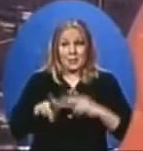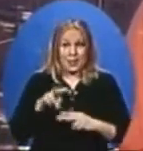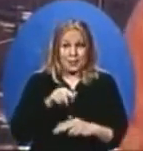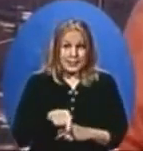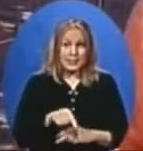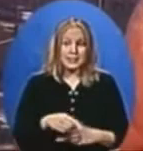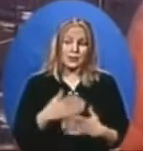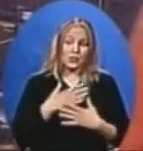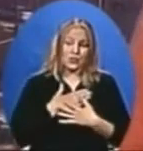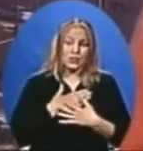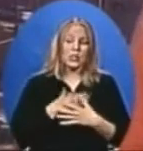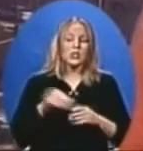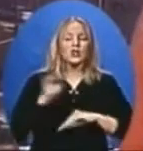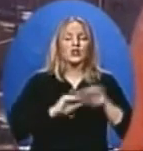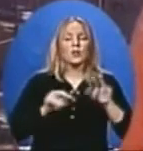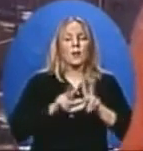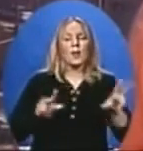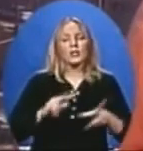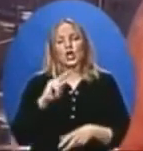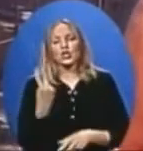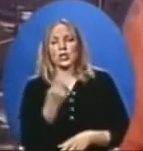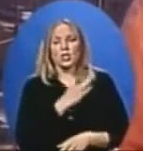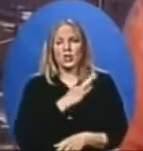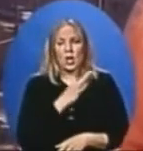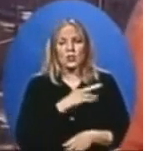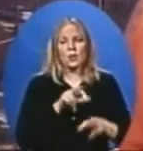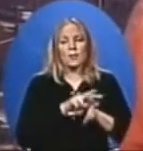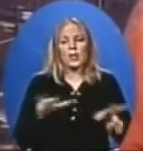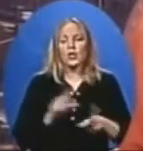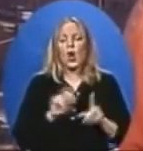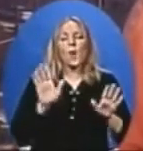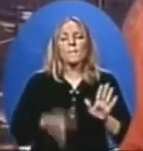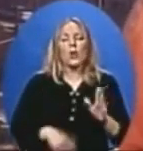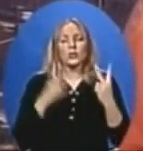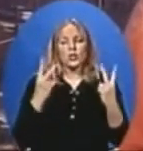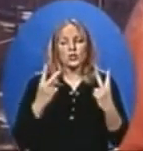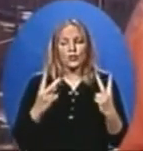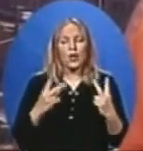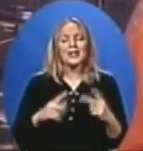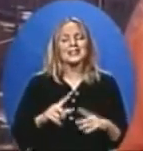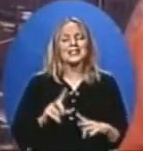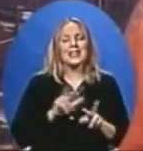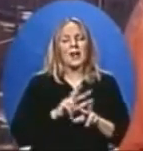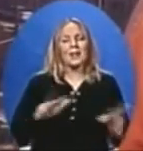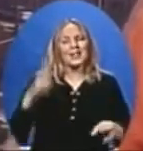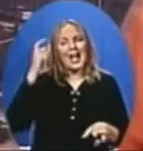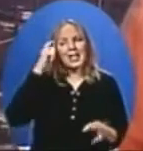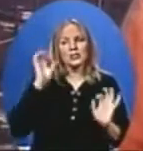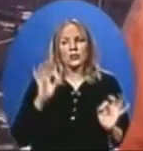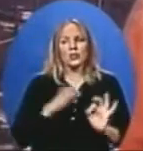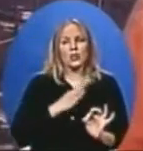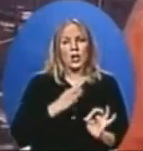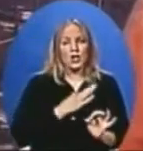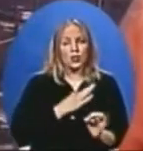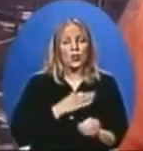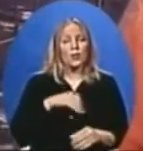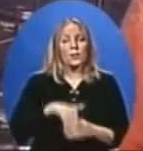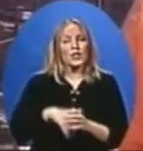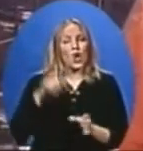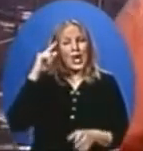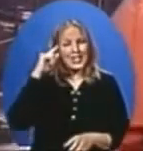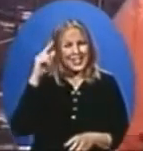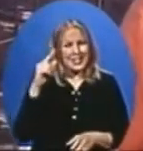מבחינתי זה להשתמש במערכת השנייה שלנו, שהיא מערכת לא פחות חשובה, וזו המערכת הרציונלית שלנו. מתוך הידיעה